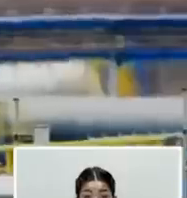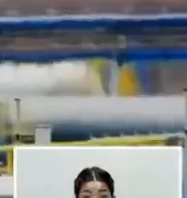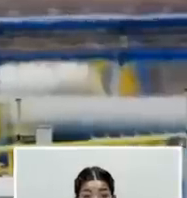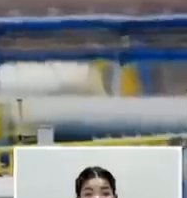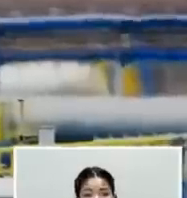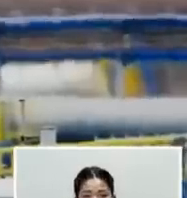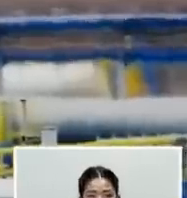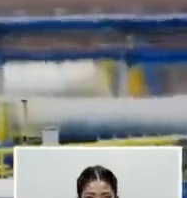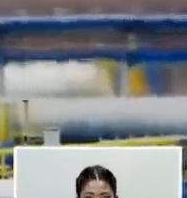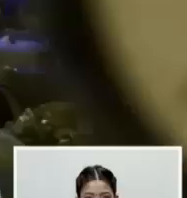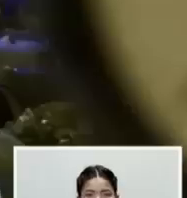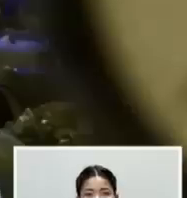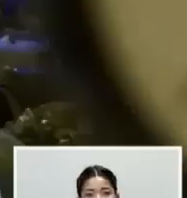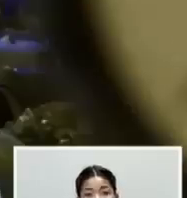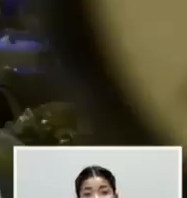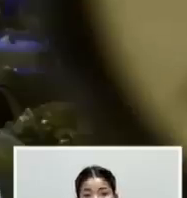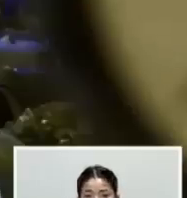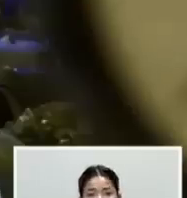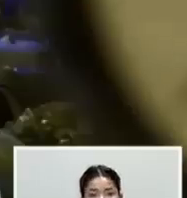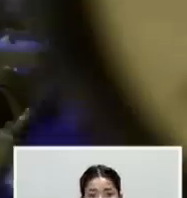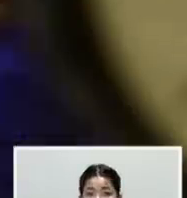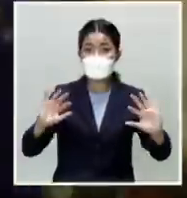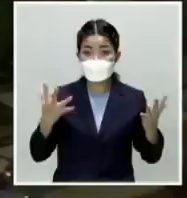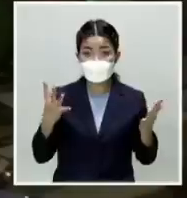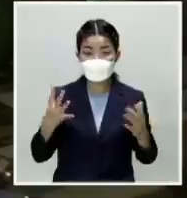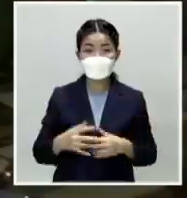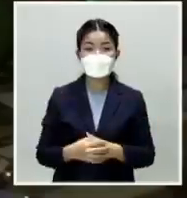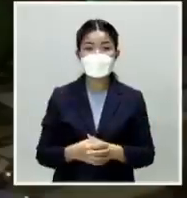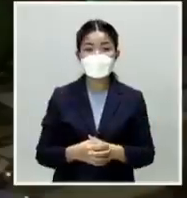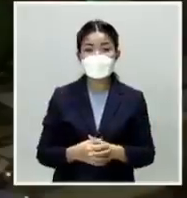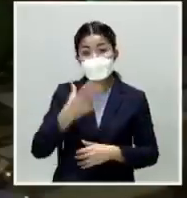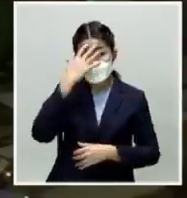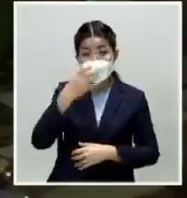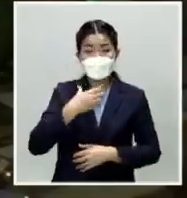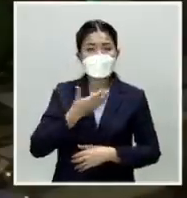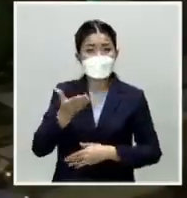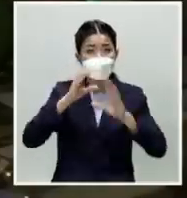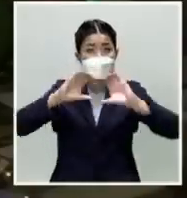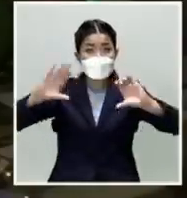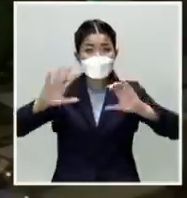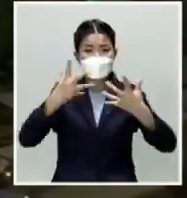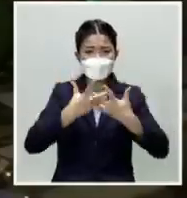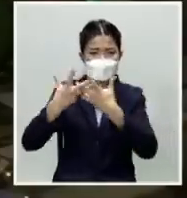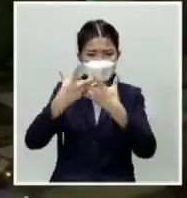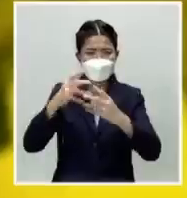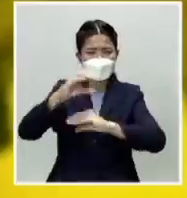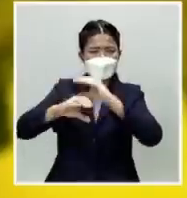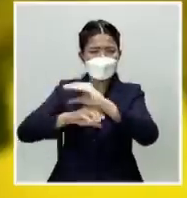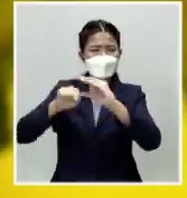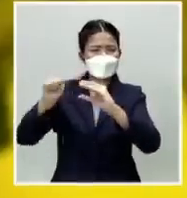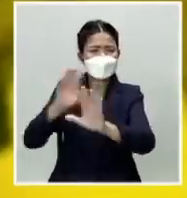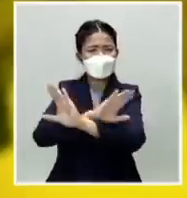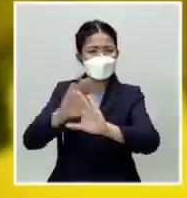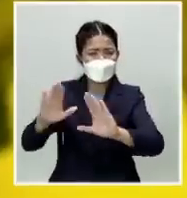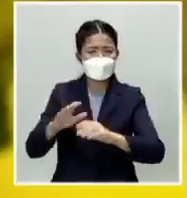ฐลงมติไม่รับรองร่างกฎหมายของสว.พรรครีพับลิกันที่ต้องการให้รัฐบาลสหรัฐคว่ำบาตรโครงการท่อส่งก๊า